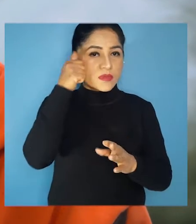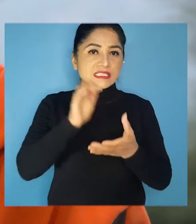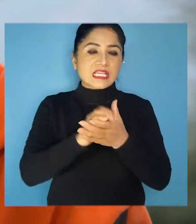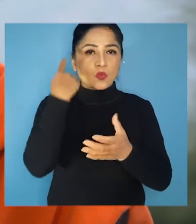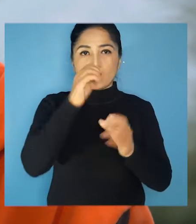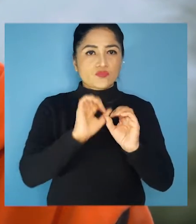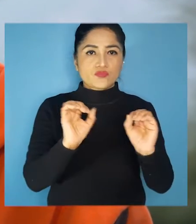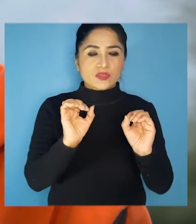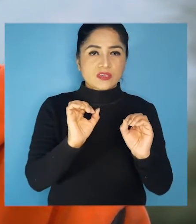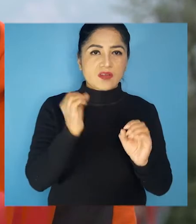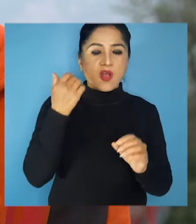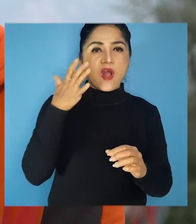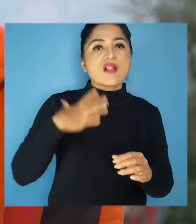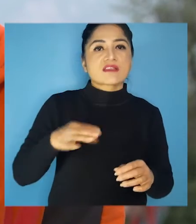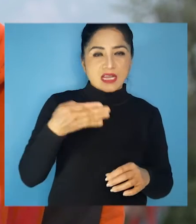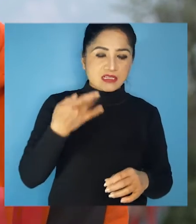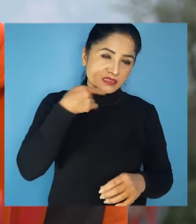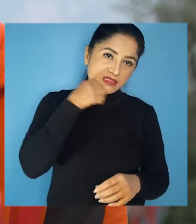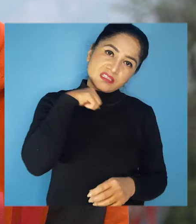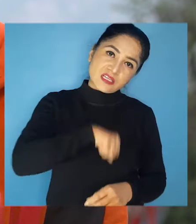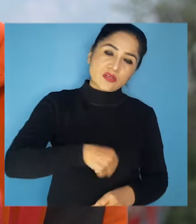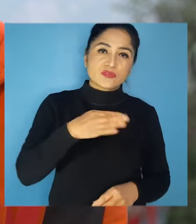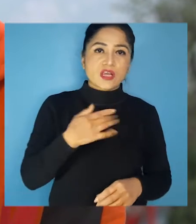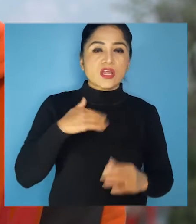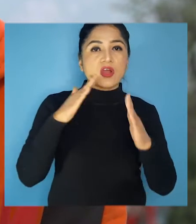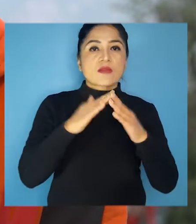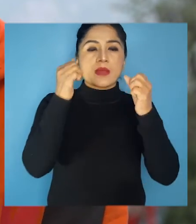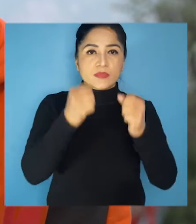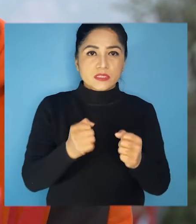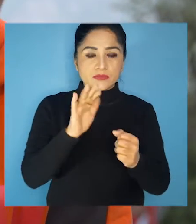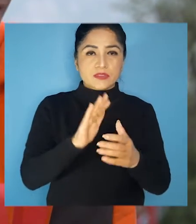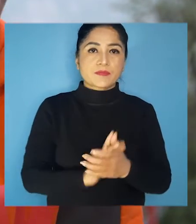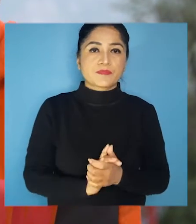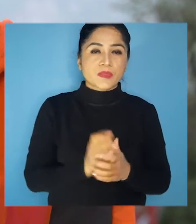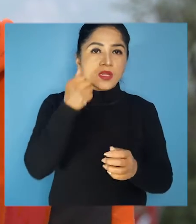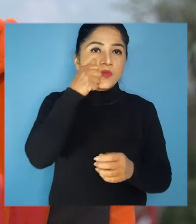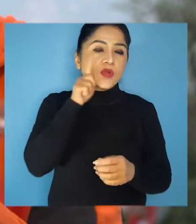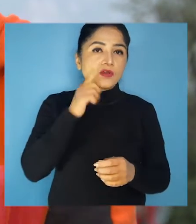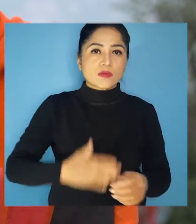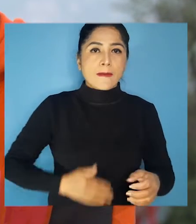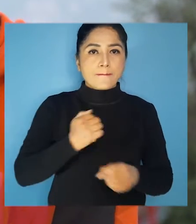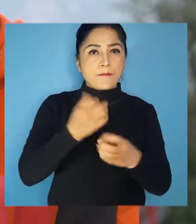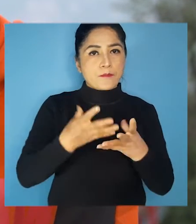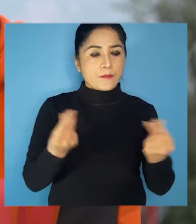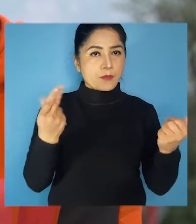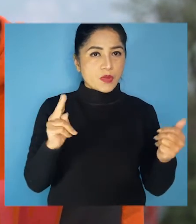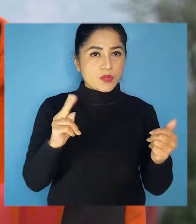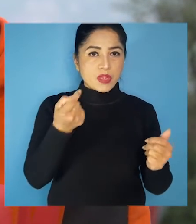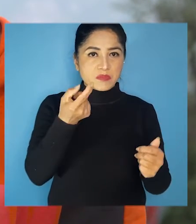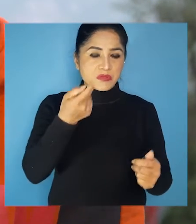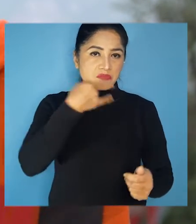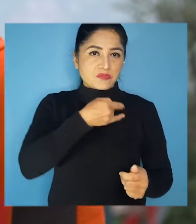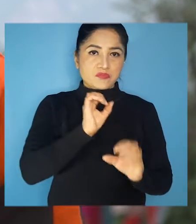साथी कोही छैन, न्यास्रो लाग्छ, दिक्क पनि लाग्छ। अहिले घरैमा बस्छु, बुबाको जागिर छुट्यो, एक